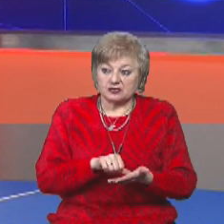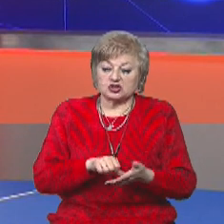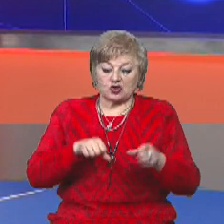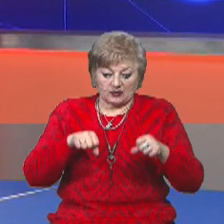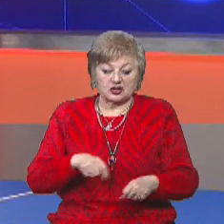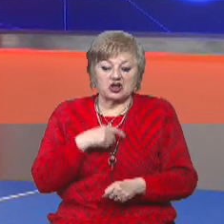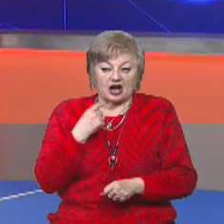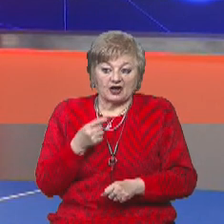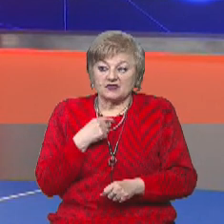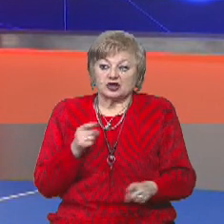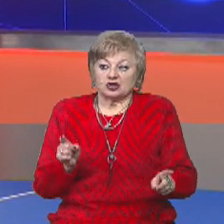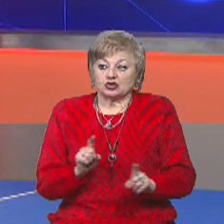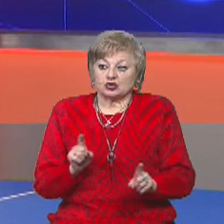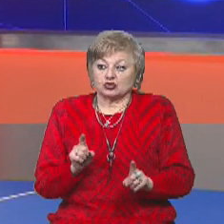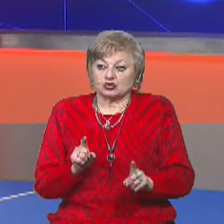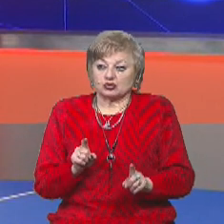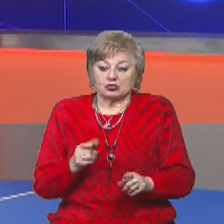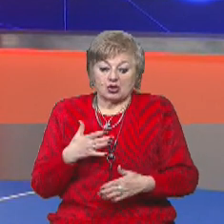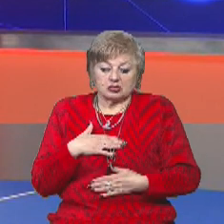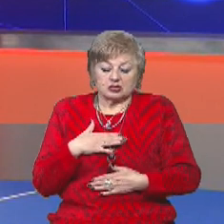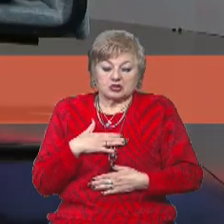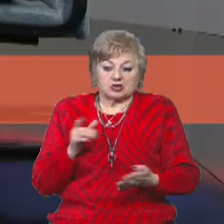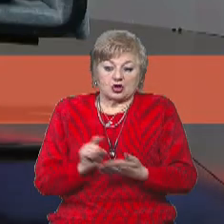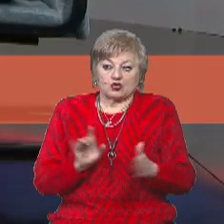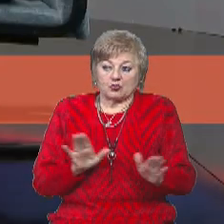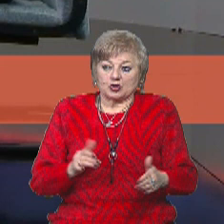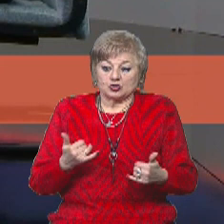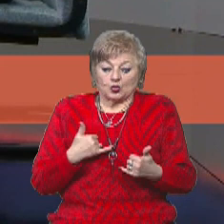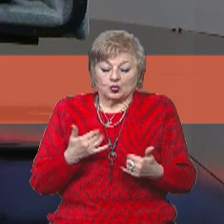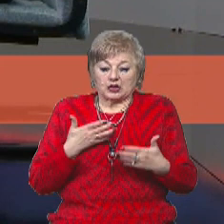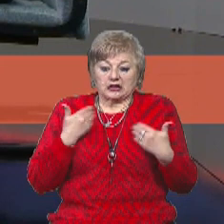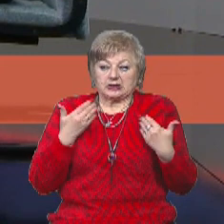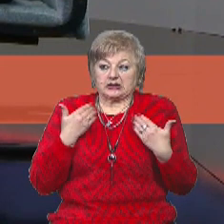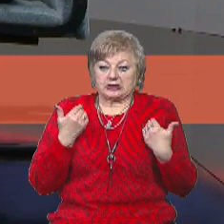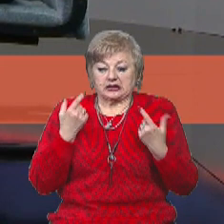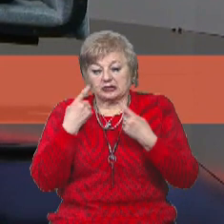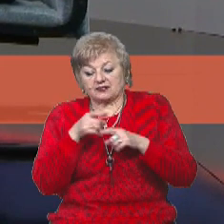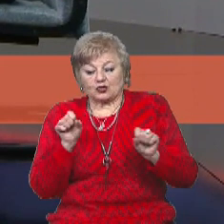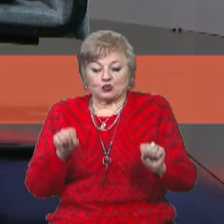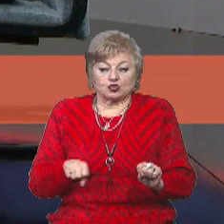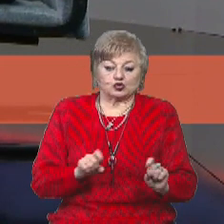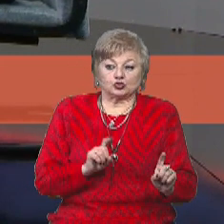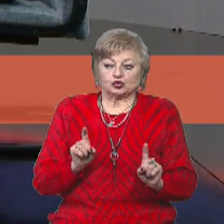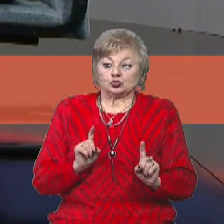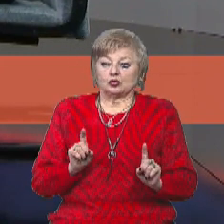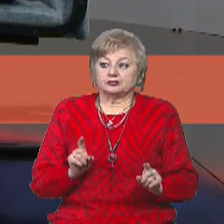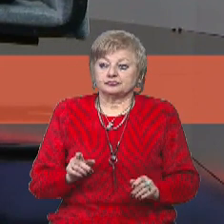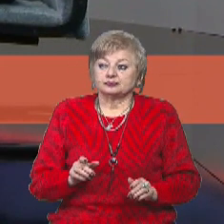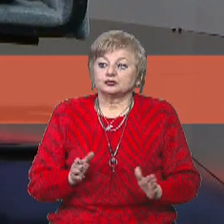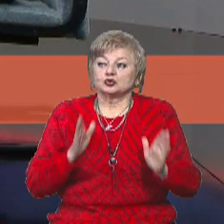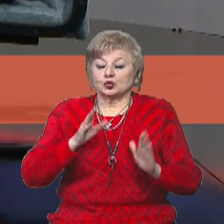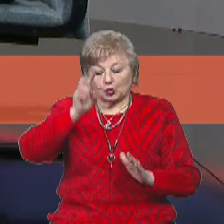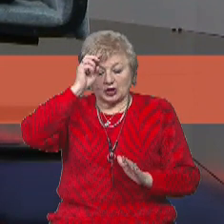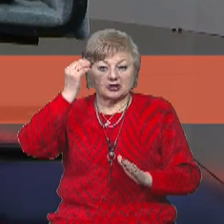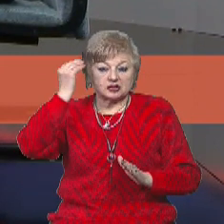влади казали, що або це не наша функція, або у нас немає там технічних можливостей, і тільки